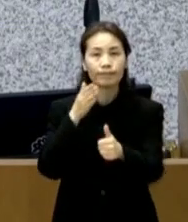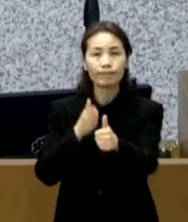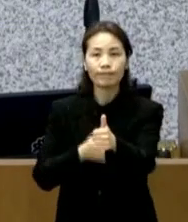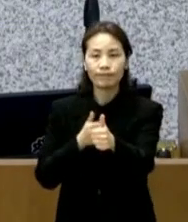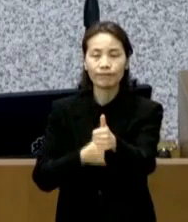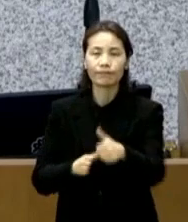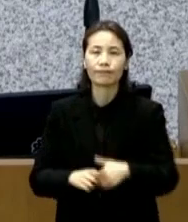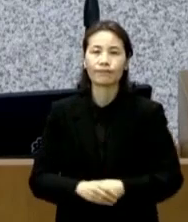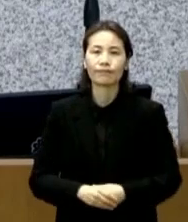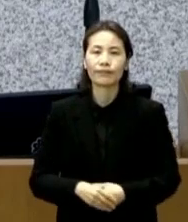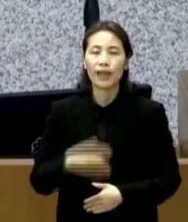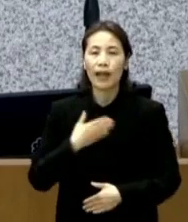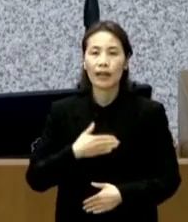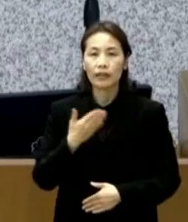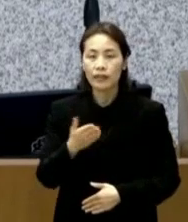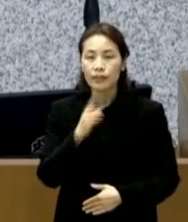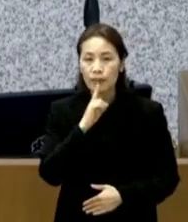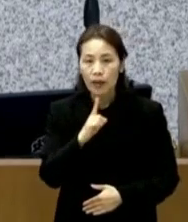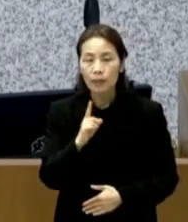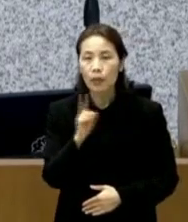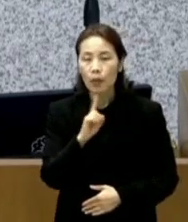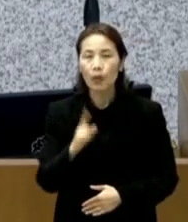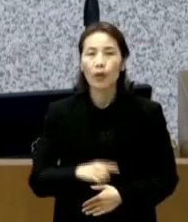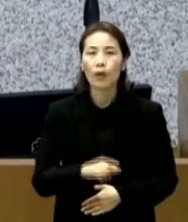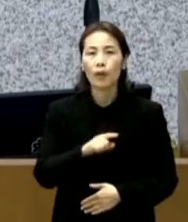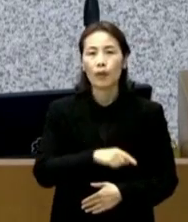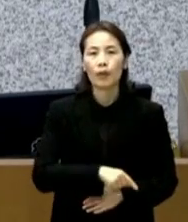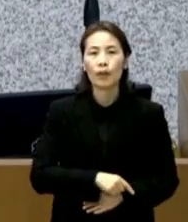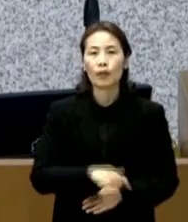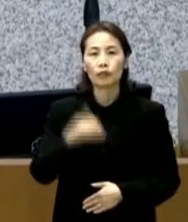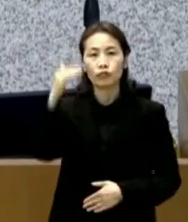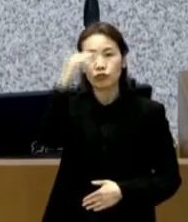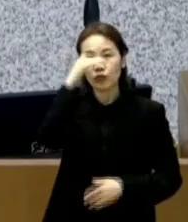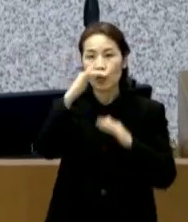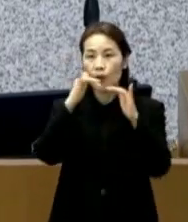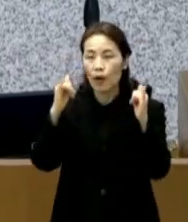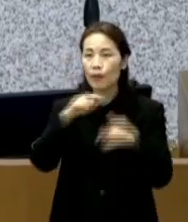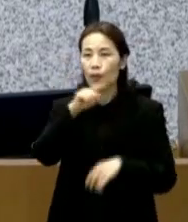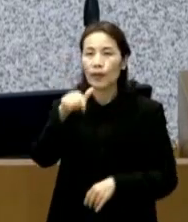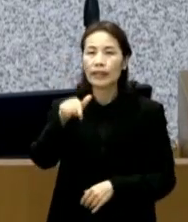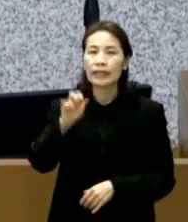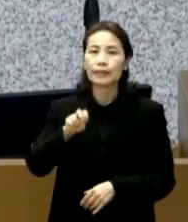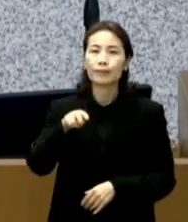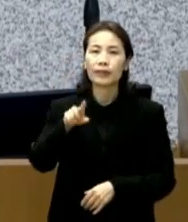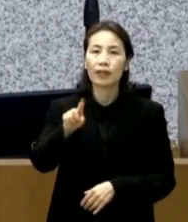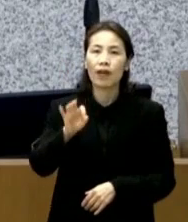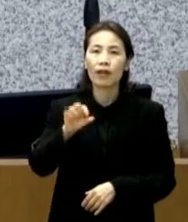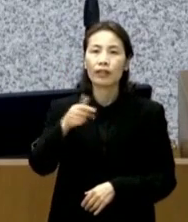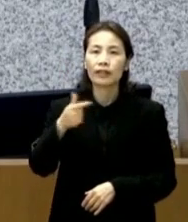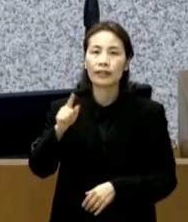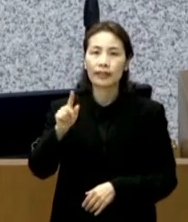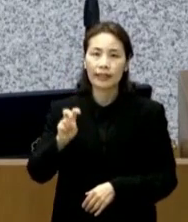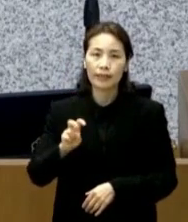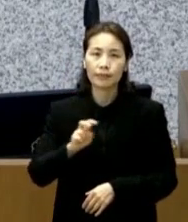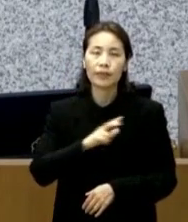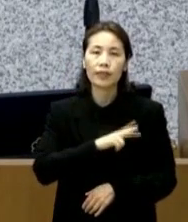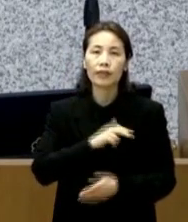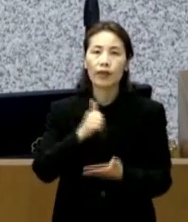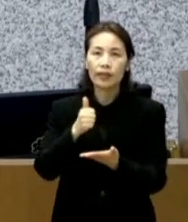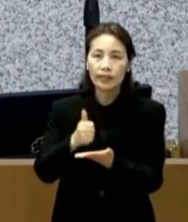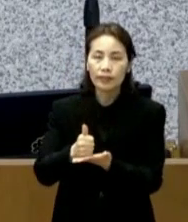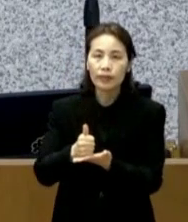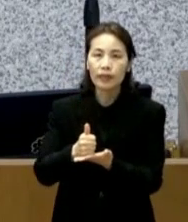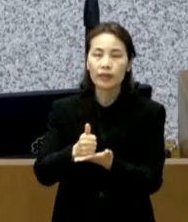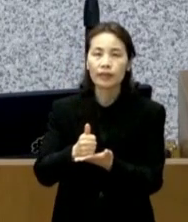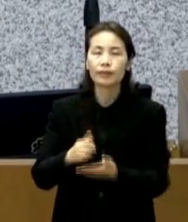의원님들께 잠시 안내 말씀드리겠습니다. 지금 방청석에는 김성남 의원님 소개로 오신 서울농협 김재원 조합장님을